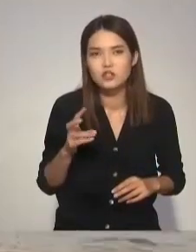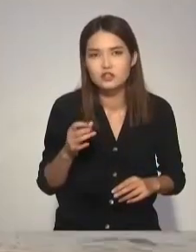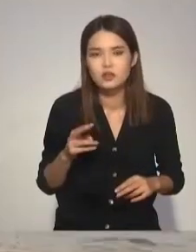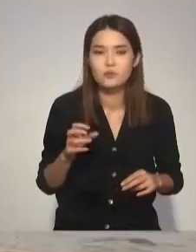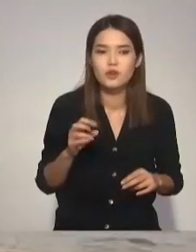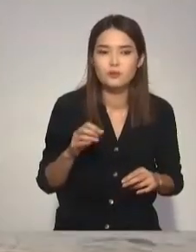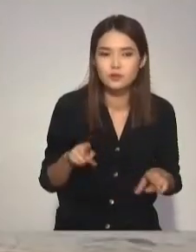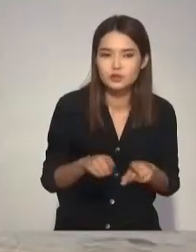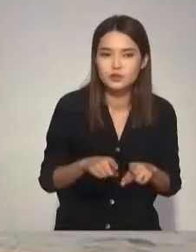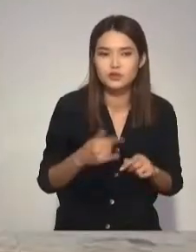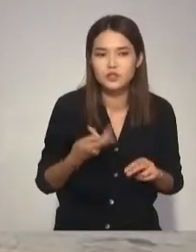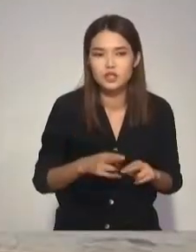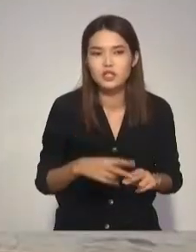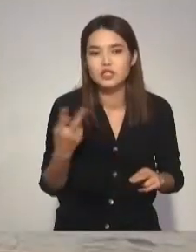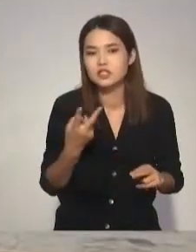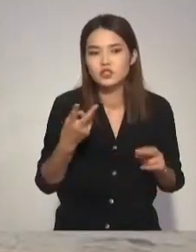жіберіледі. Осы екінші